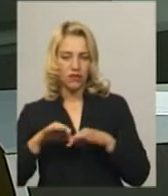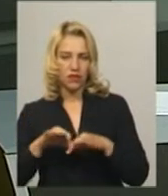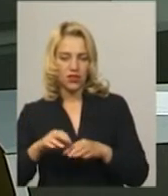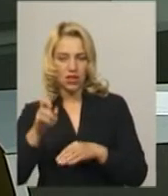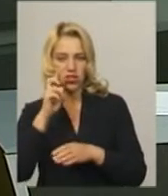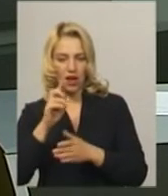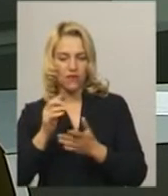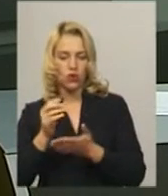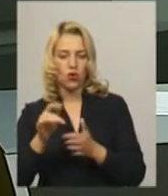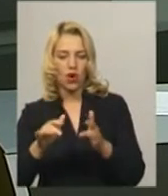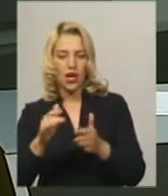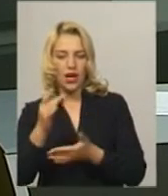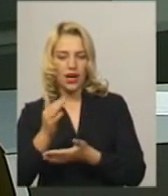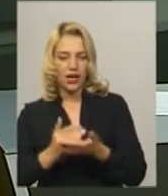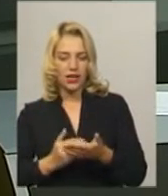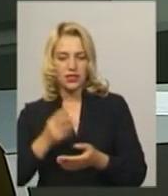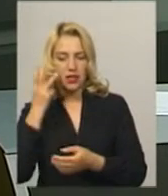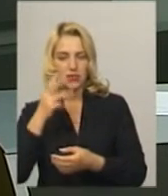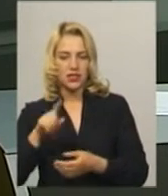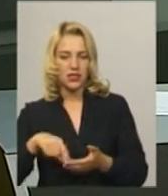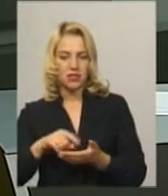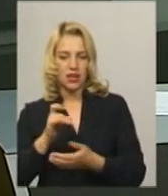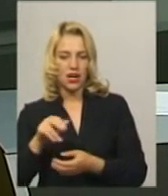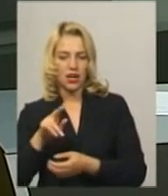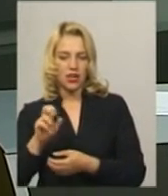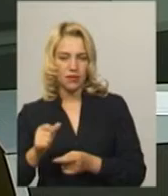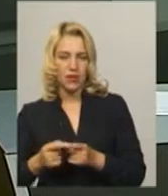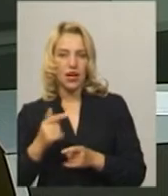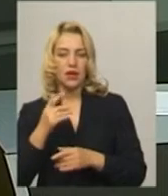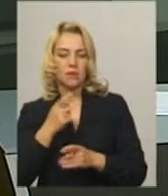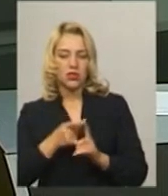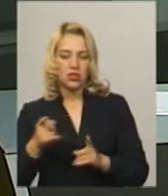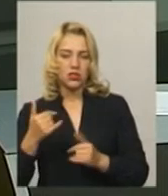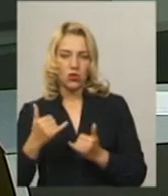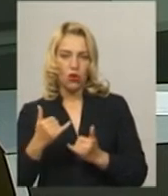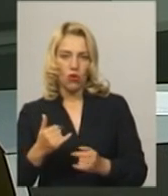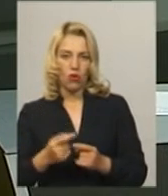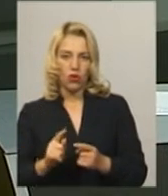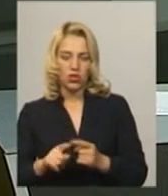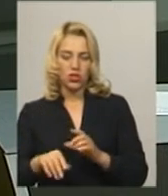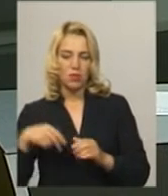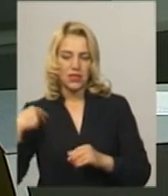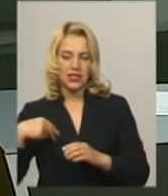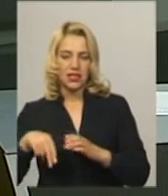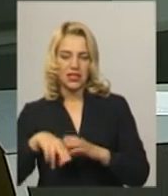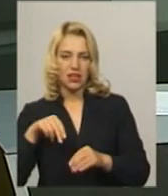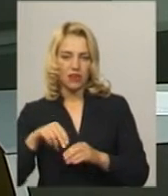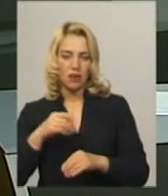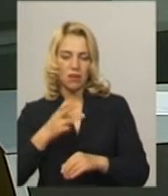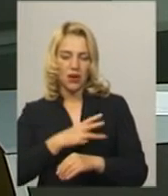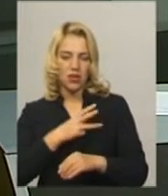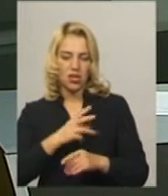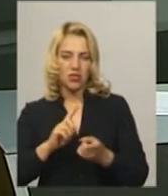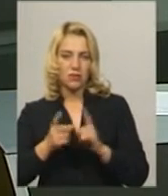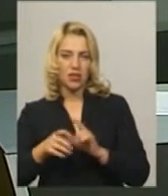реєстру виборців Хмельницької міської ради Олег Торкало. За його словами, під час цьогорічних президентських виборів бажаючих змінити місце голосування